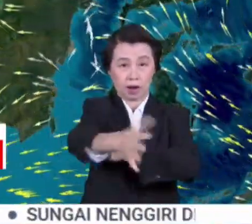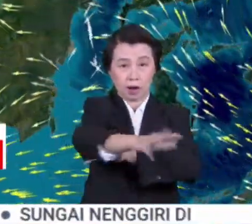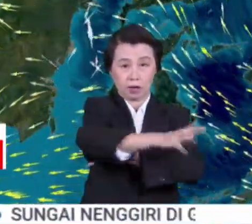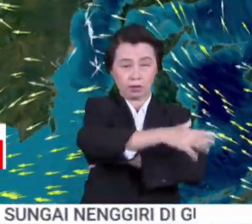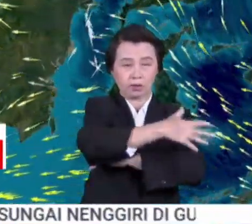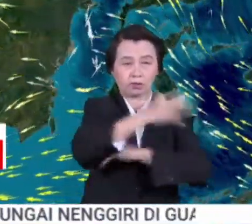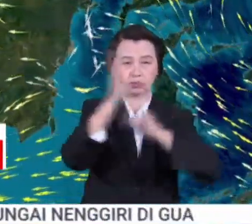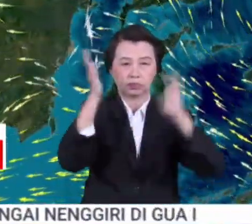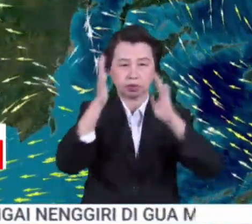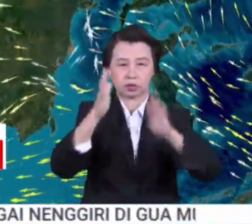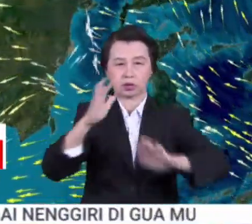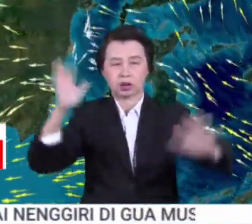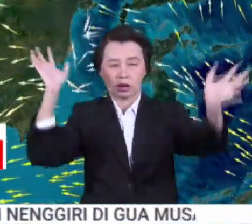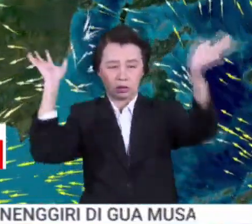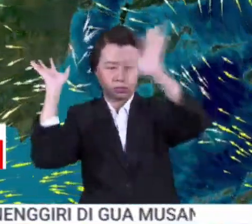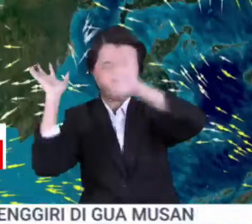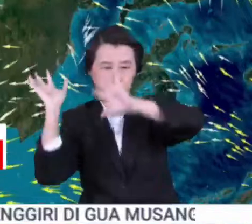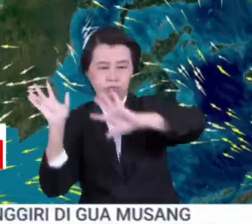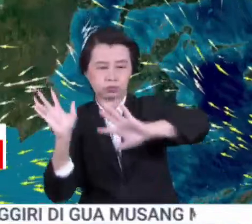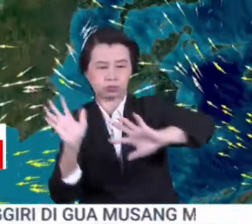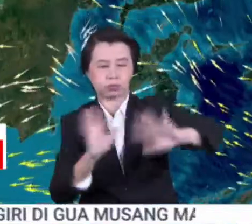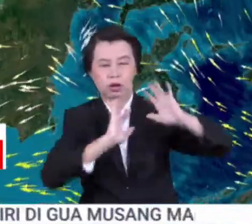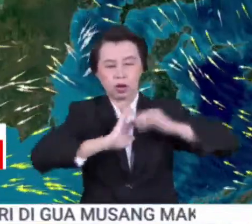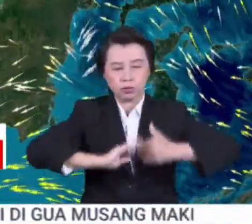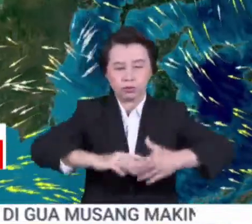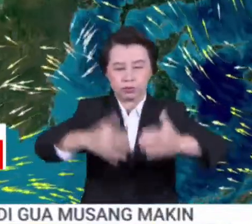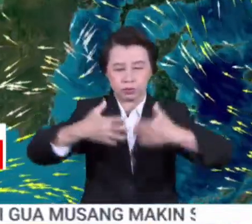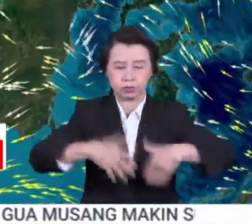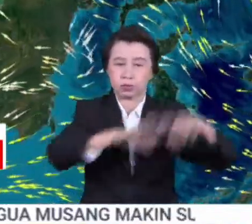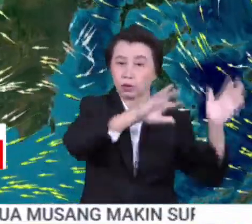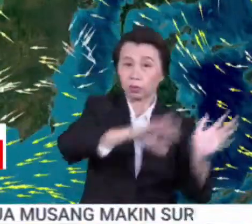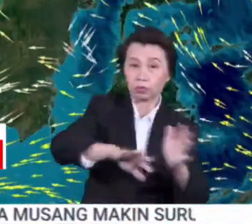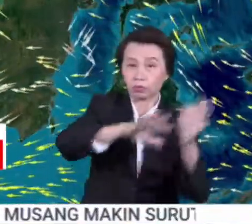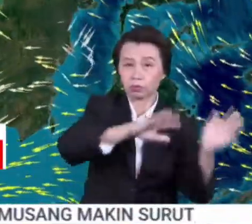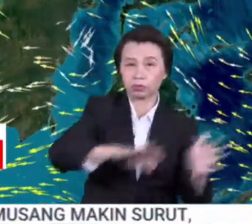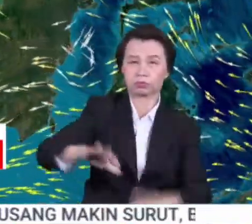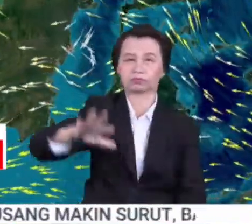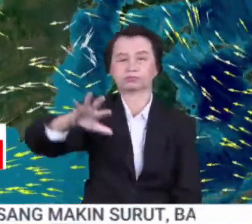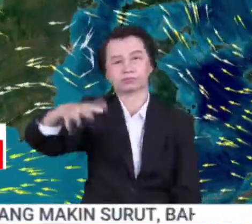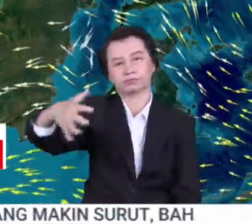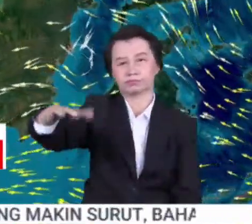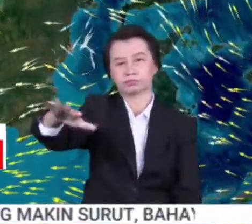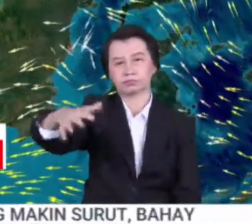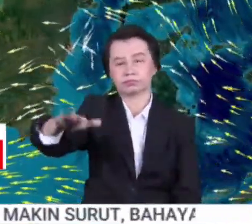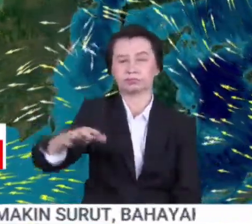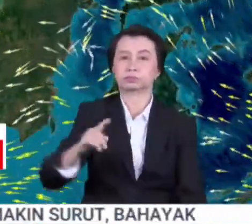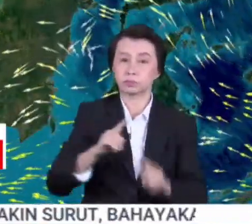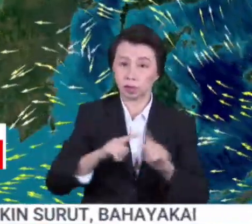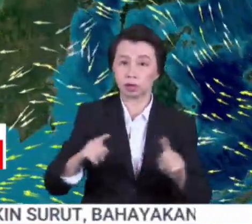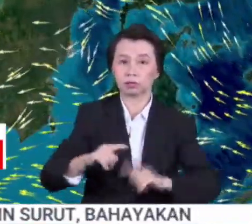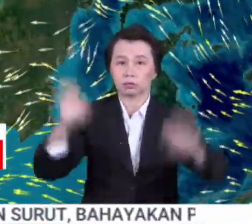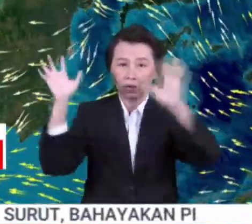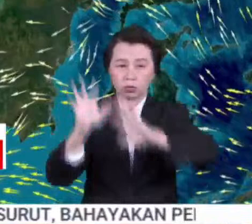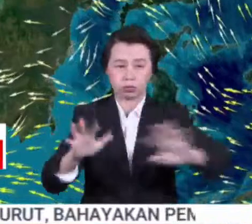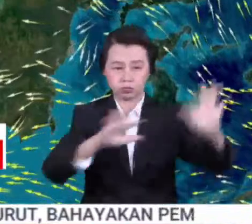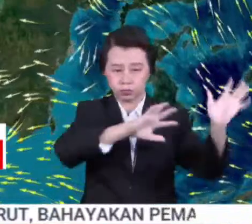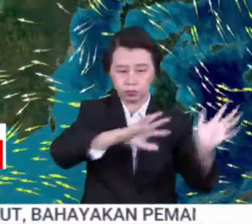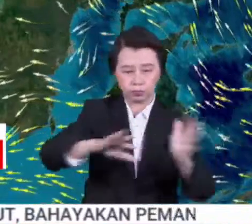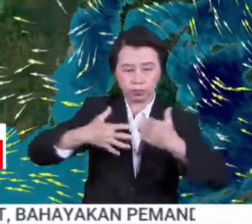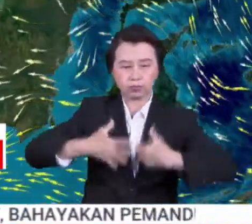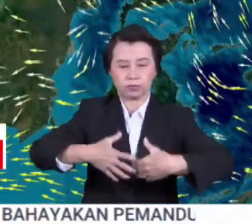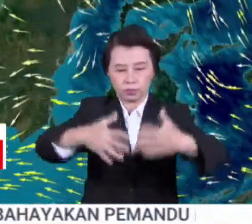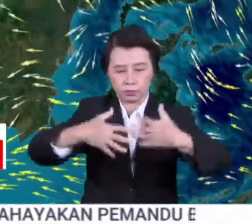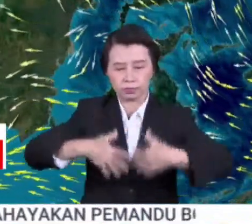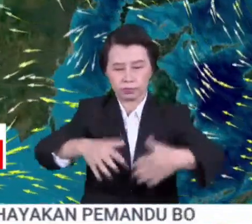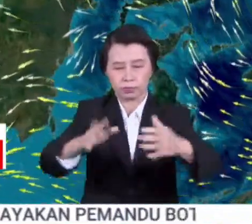pula, angin dilihat bergerak daripada arah yang pelbagai dan dengan kelajuan yang sederhana. Namun begitu, kelajuan angin di sekitar kawasan Selat